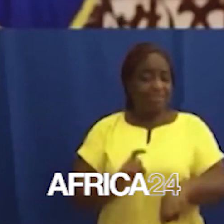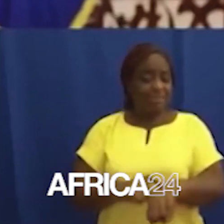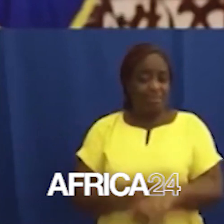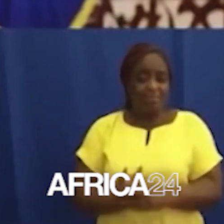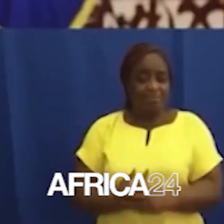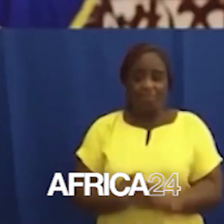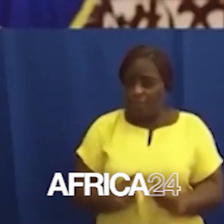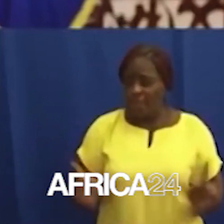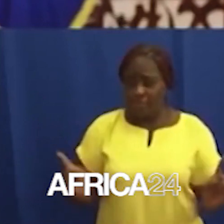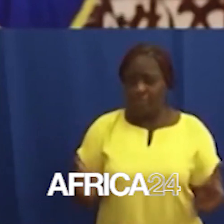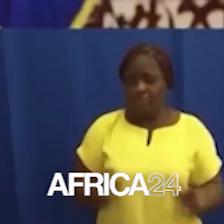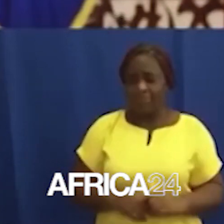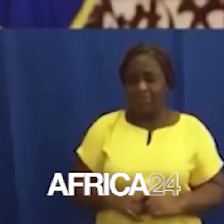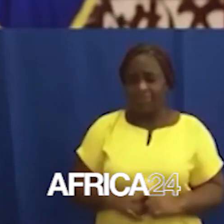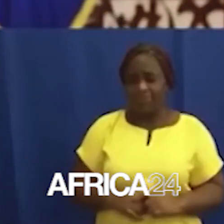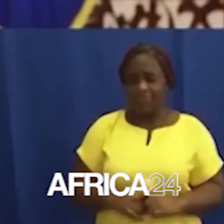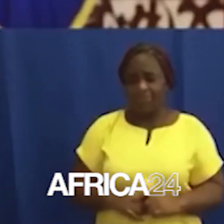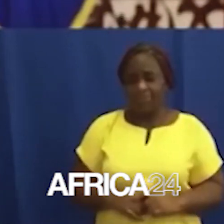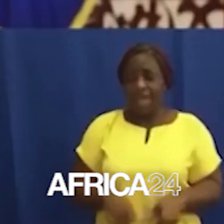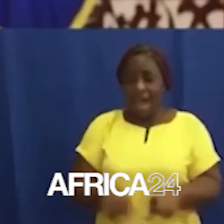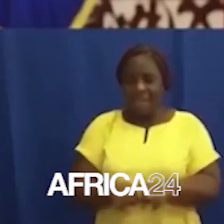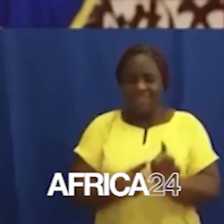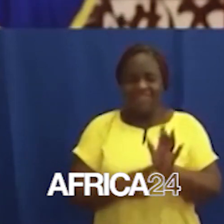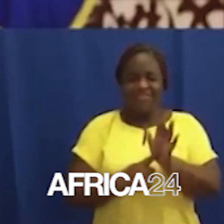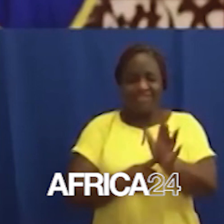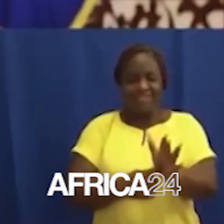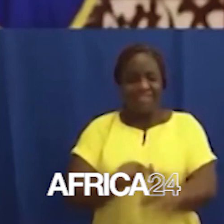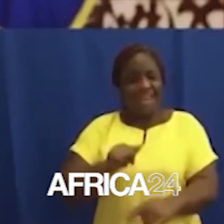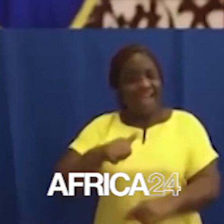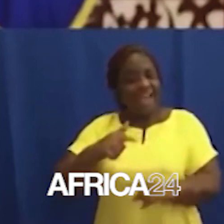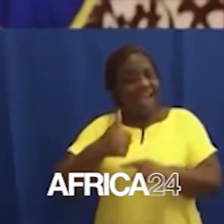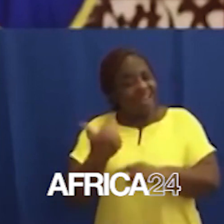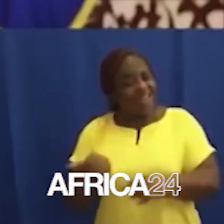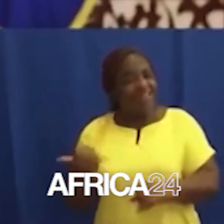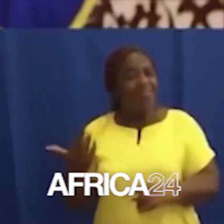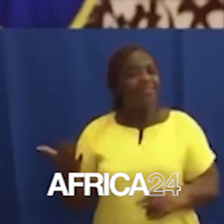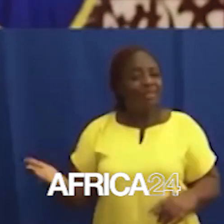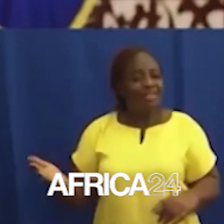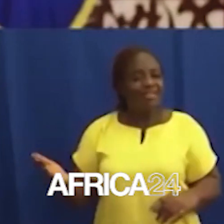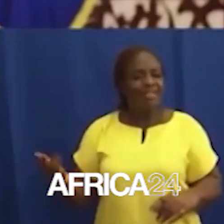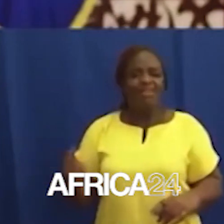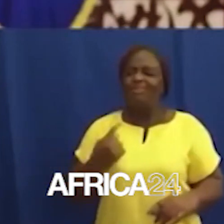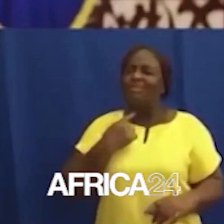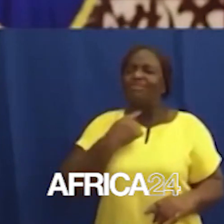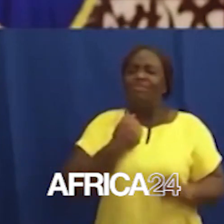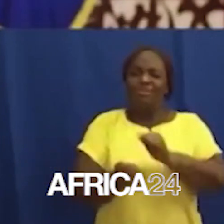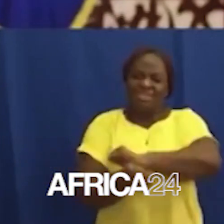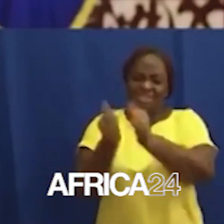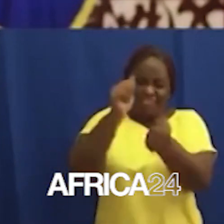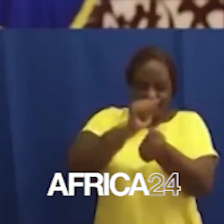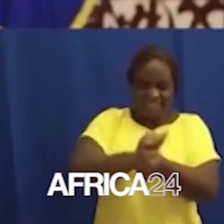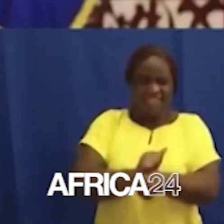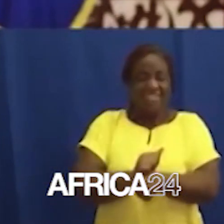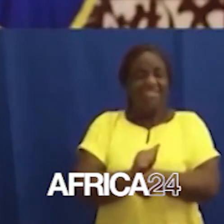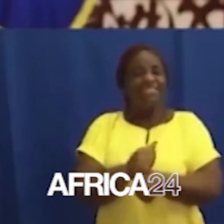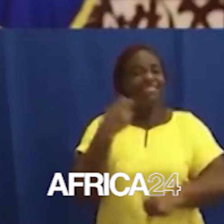comme nous l'avons déjà démontré dans d'autres circonstances, nous ferons de cette crise une opportunité pour résoudre non seulement les problèmes urgents à court terme, mais aussi